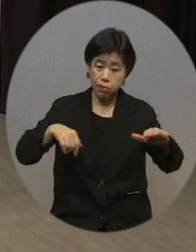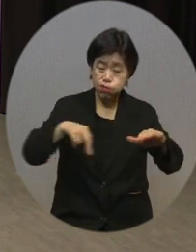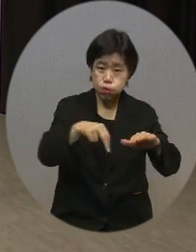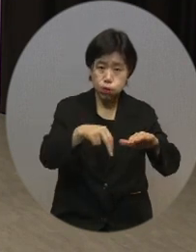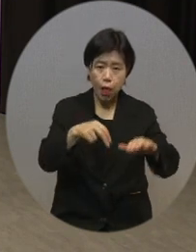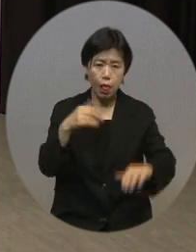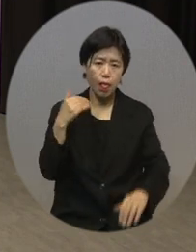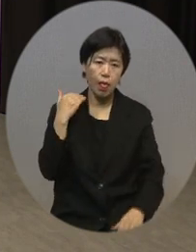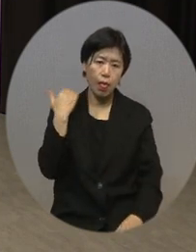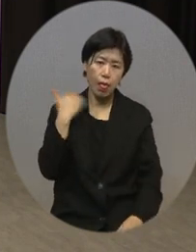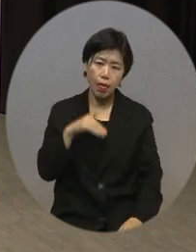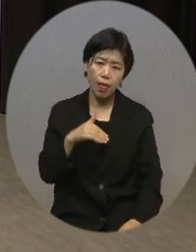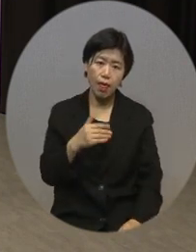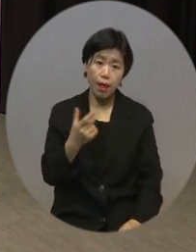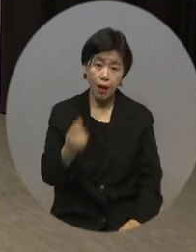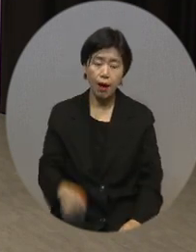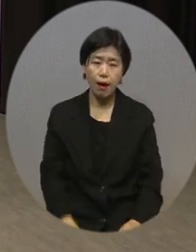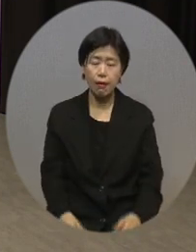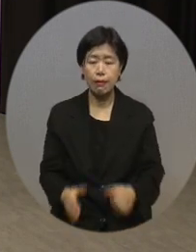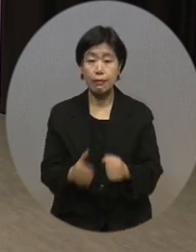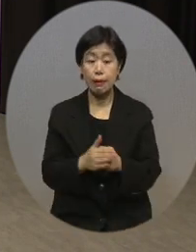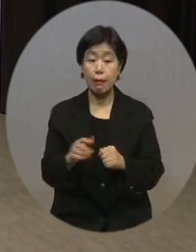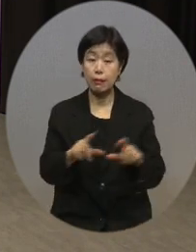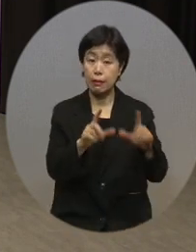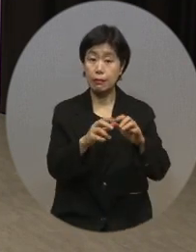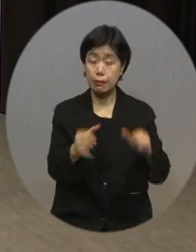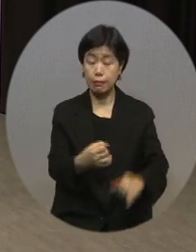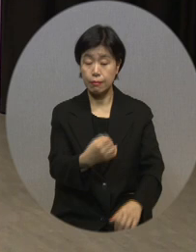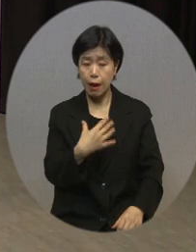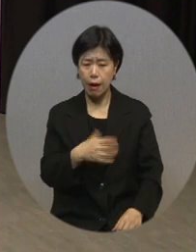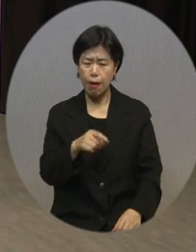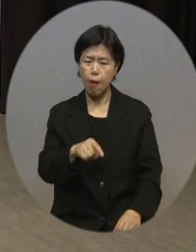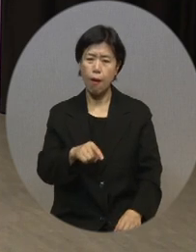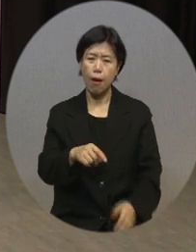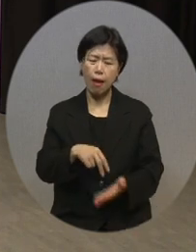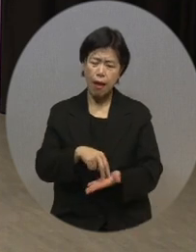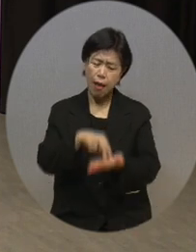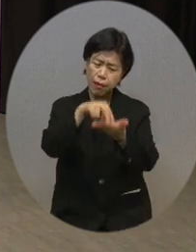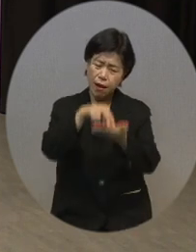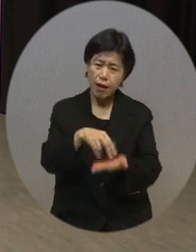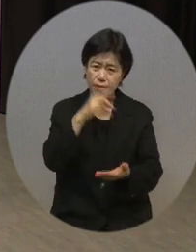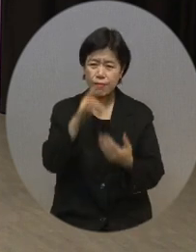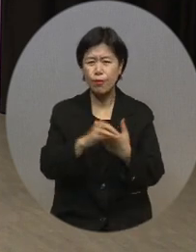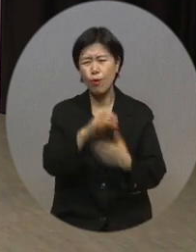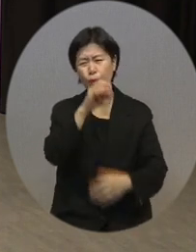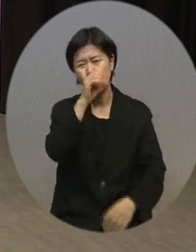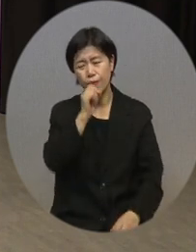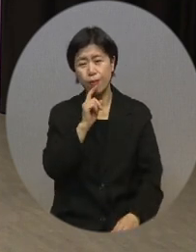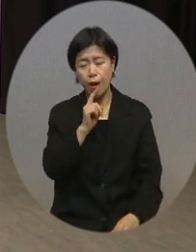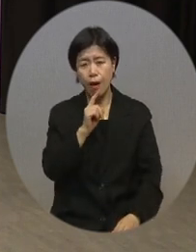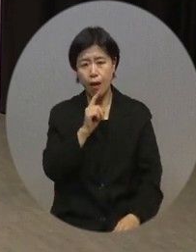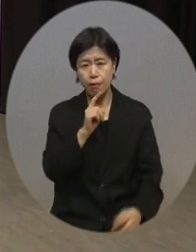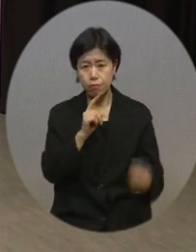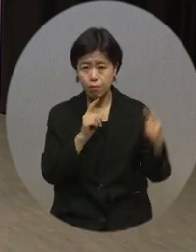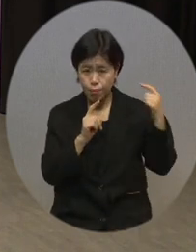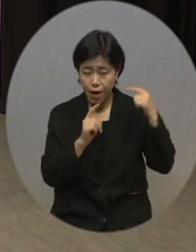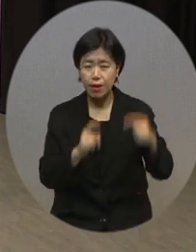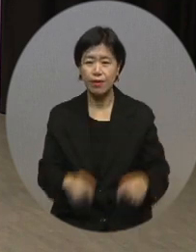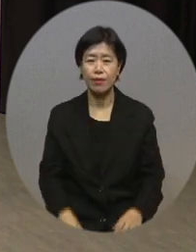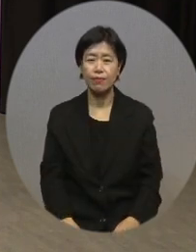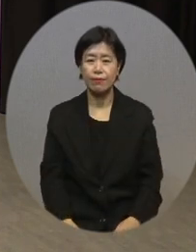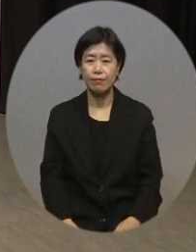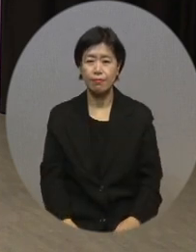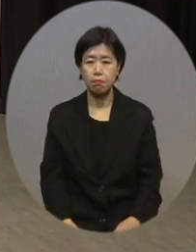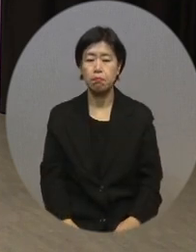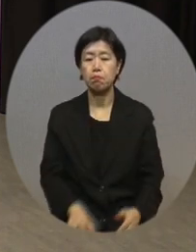아, 여기 무슨 정말 뭐 엘리베이터 같은 뭐 게 있었으면 좋겠다 하는 그런 얘기가 있었고 그걸